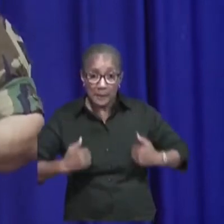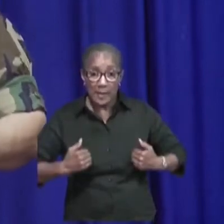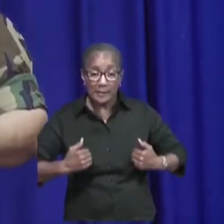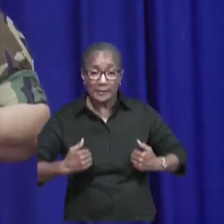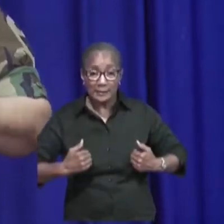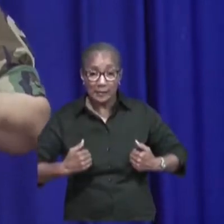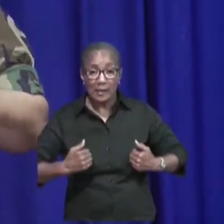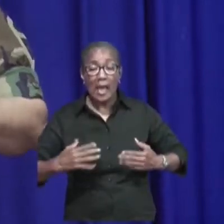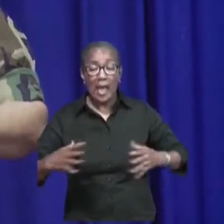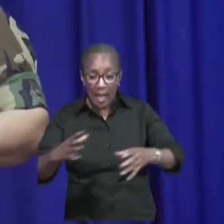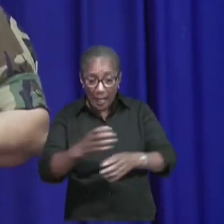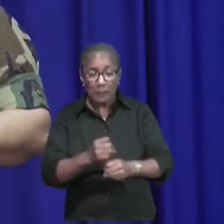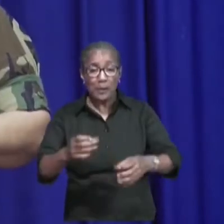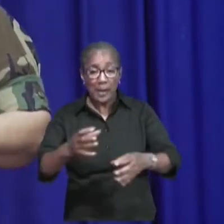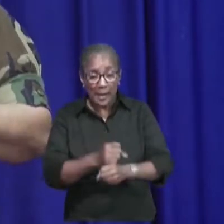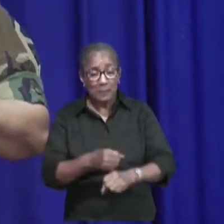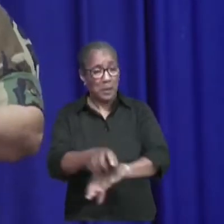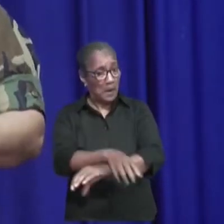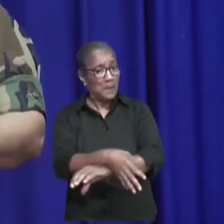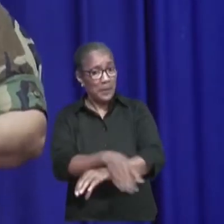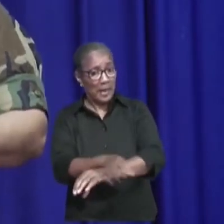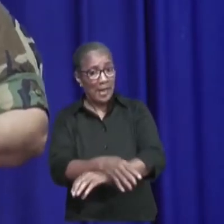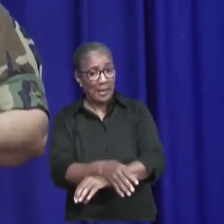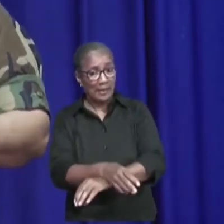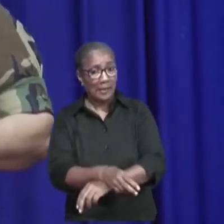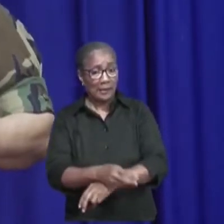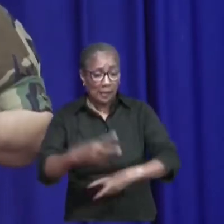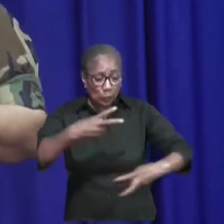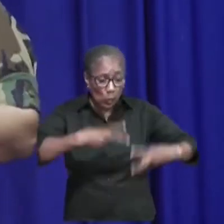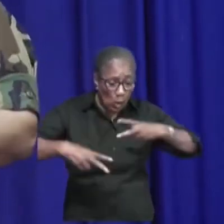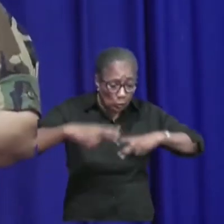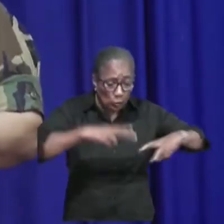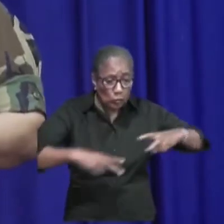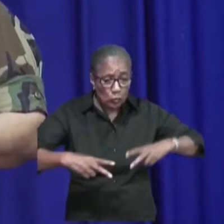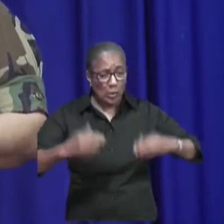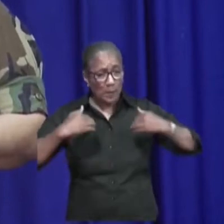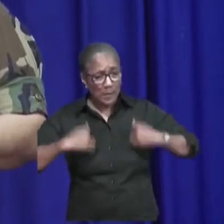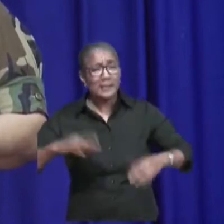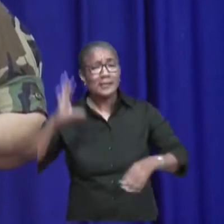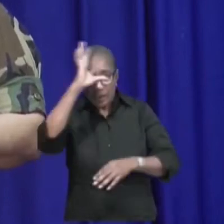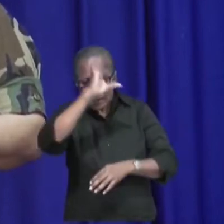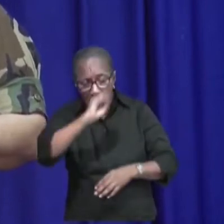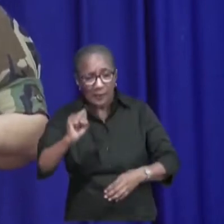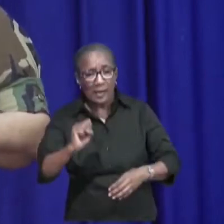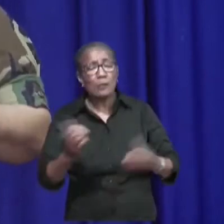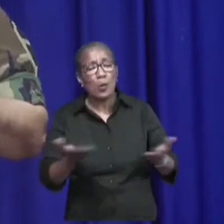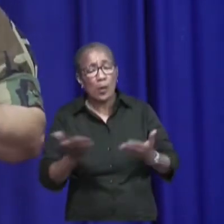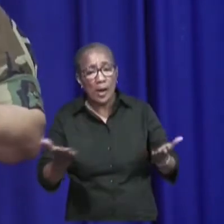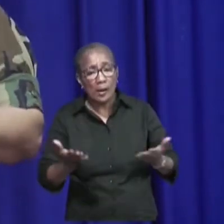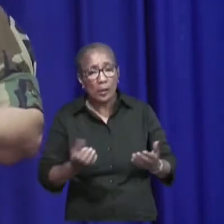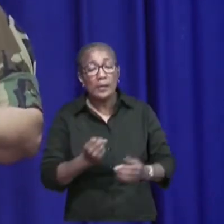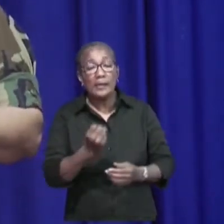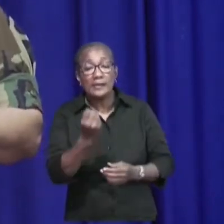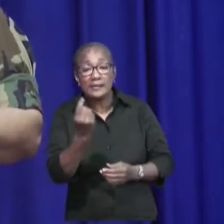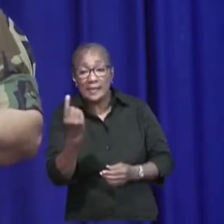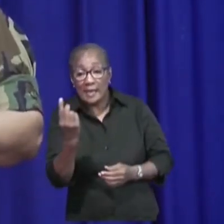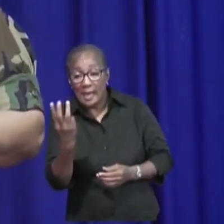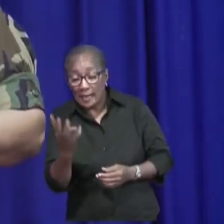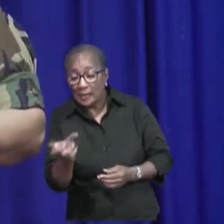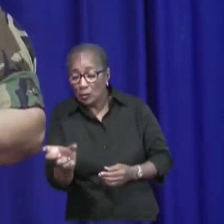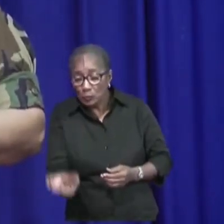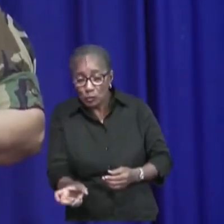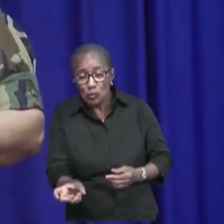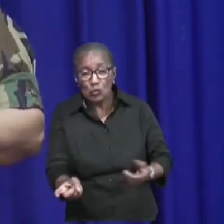erg blij dat deze operatie wordt gedaan. De mensen begrijpen waar het om gaat. Het zijn enkelingen